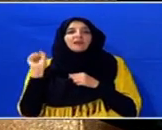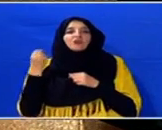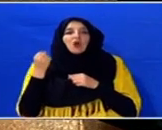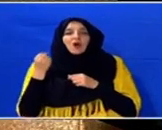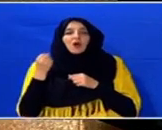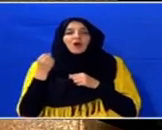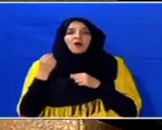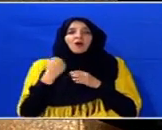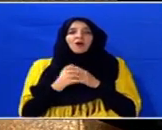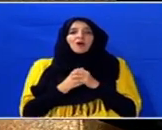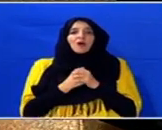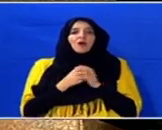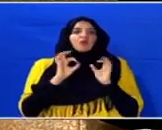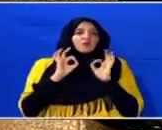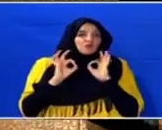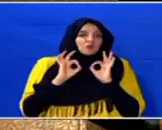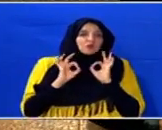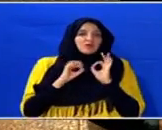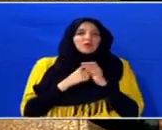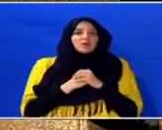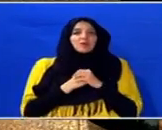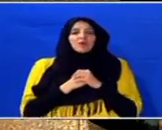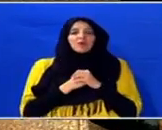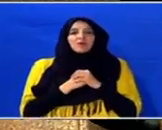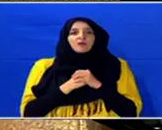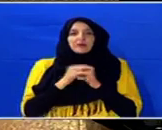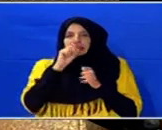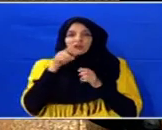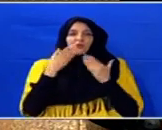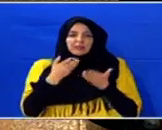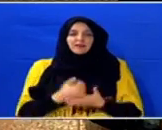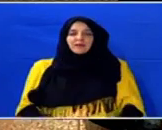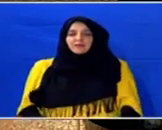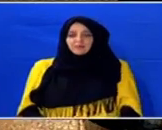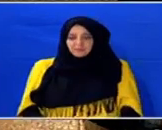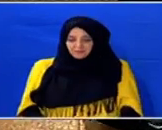كشغل جيست نقدر نمد لهم ليهم هما؟ واضح